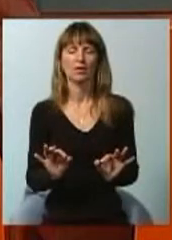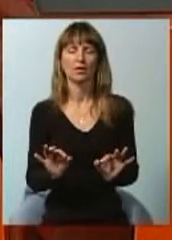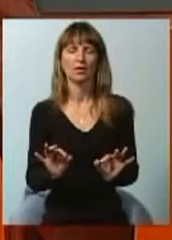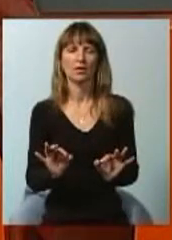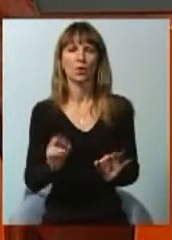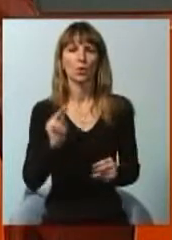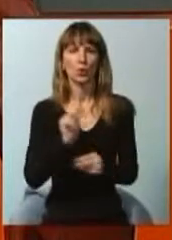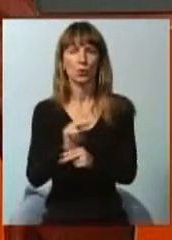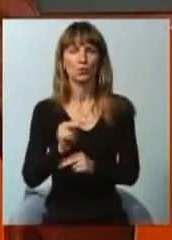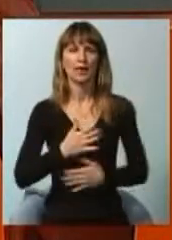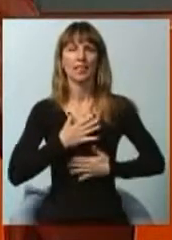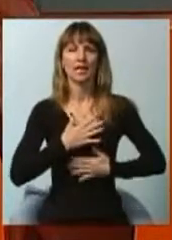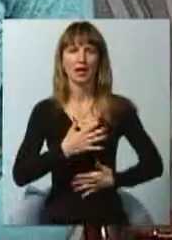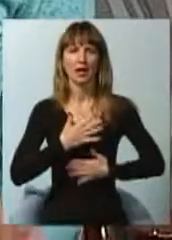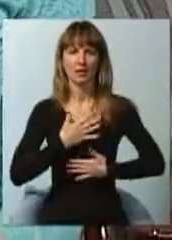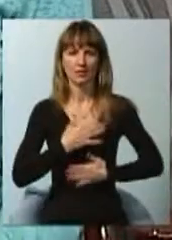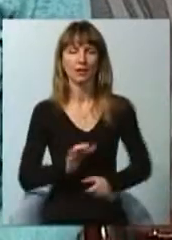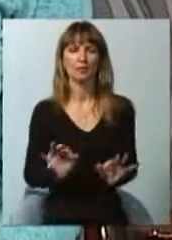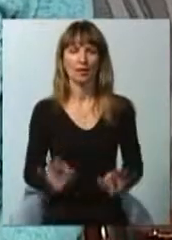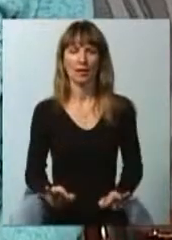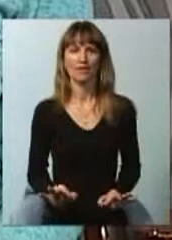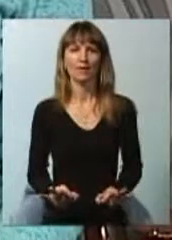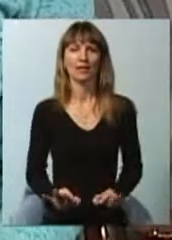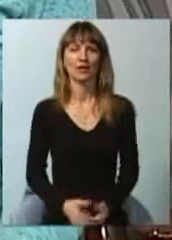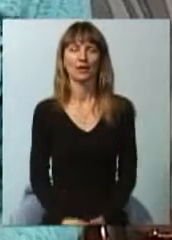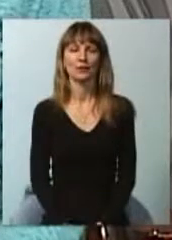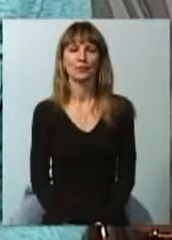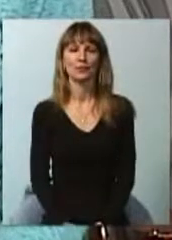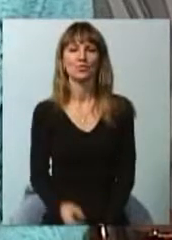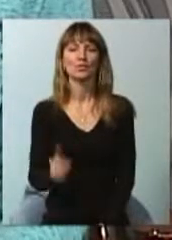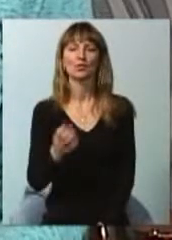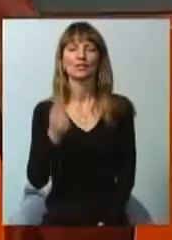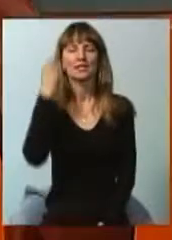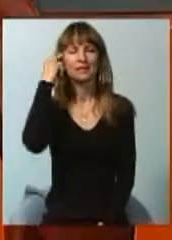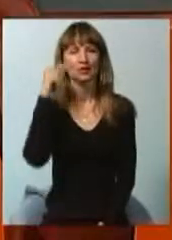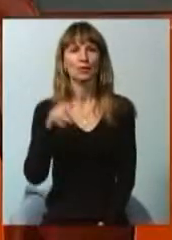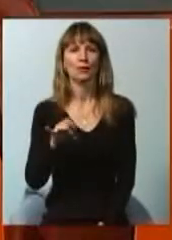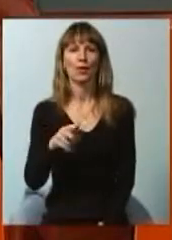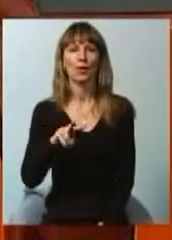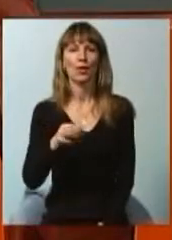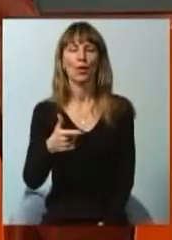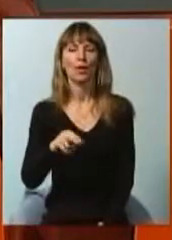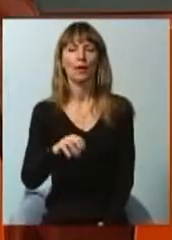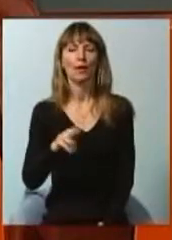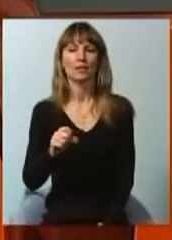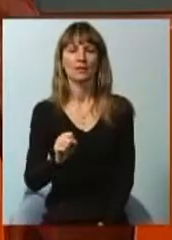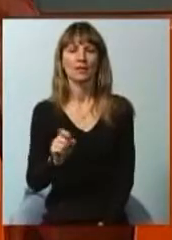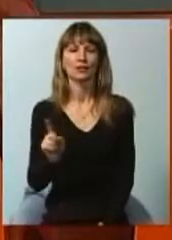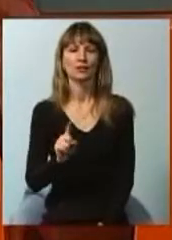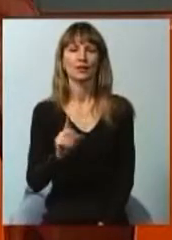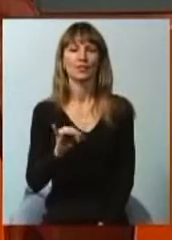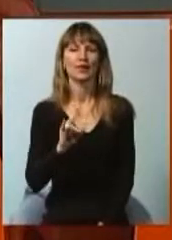навчити дихати. Так, а? Правильно, правильно. Що ще знаєш про логопеда? Що він